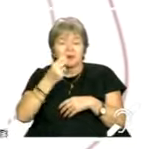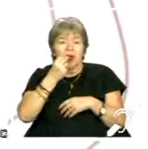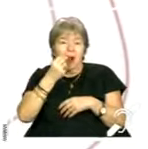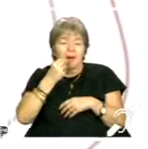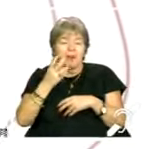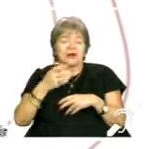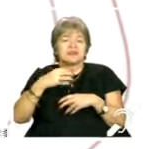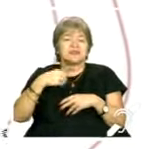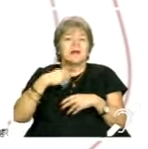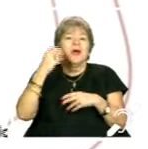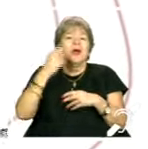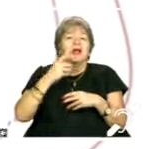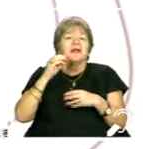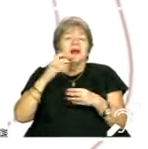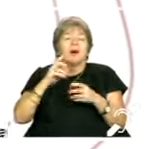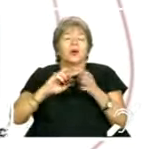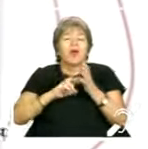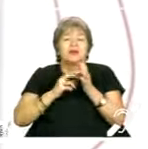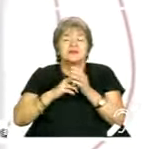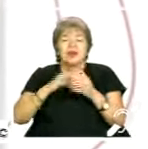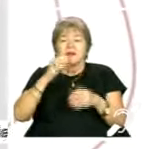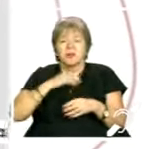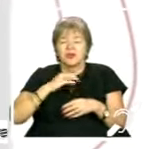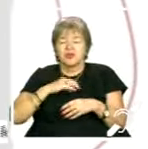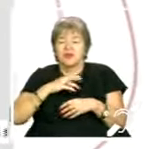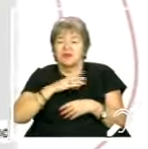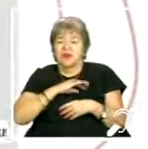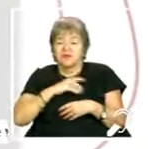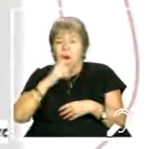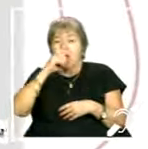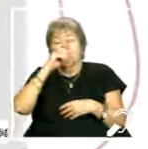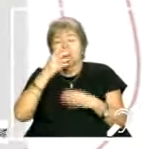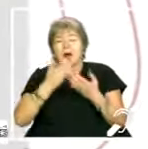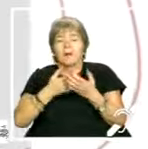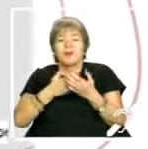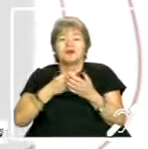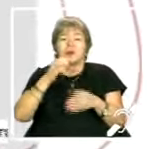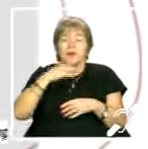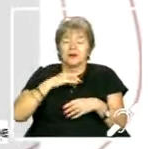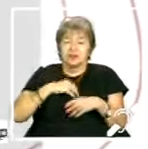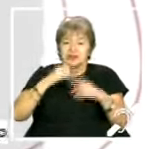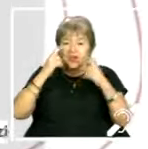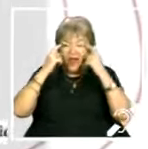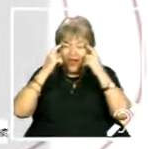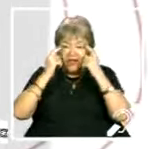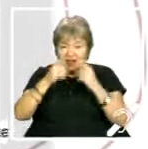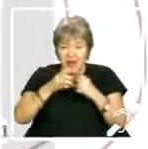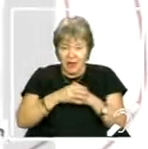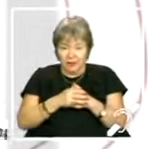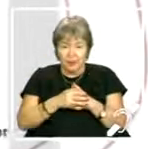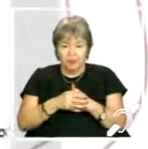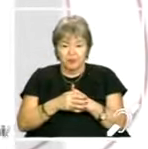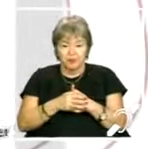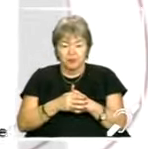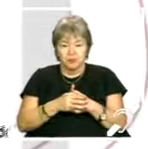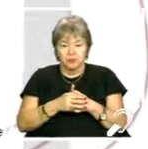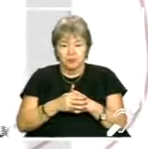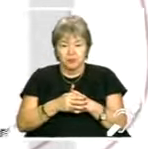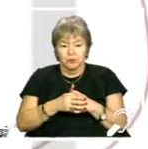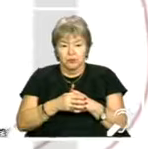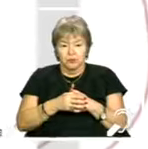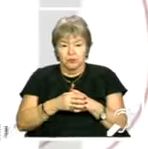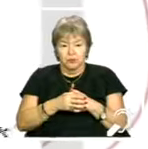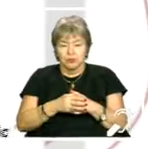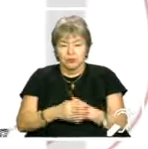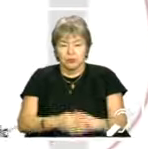Palatul Elise în onoarea liderului de la Beijing mirei matthieu Jean Michel jar sau Salma Hayek s au numărat printre invitați